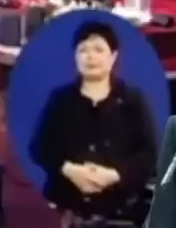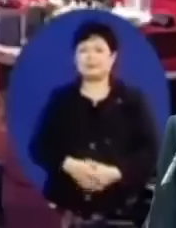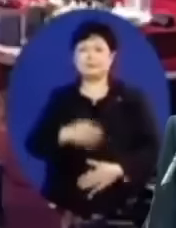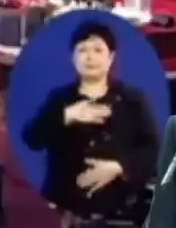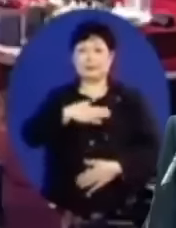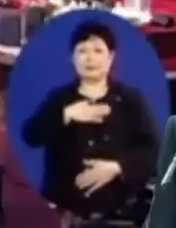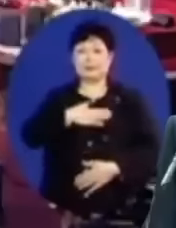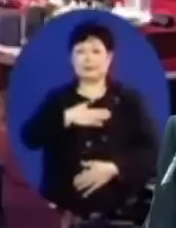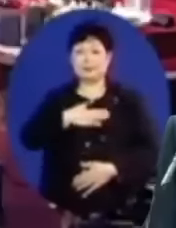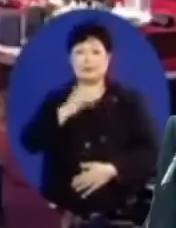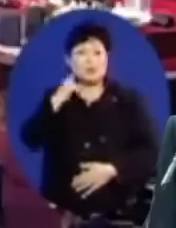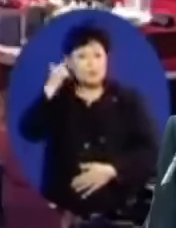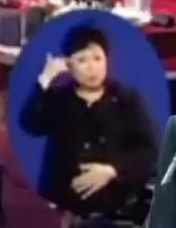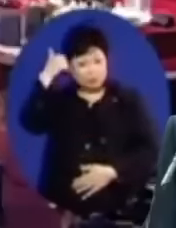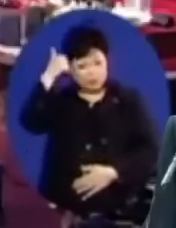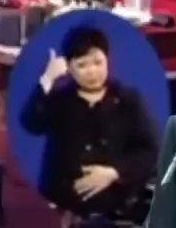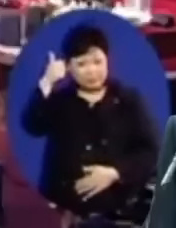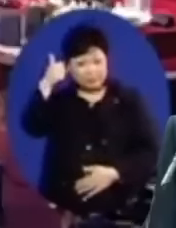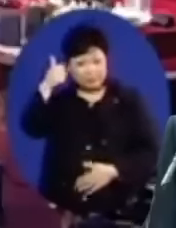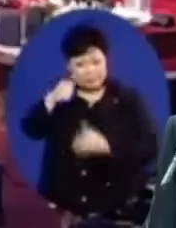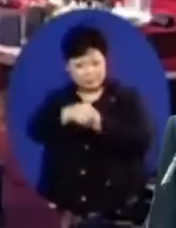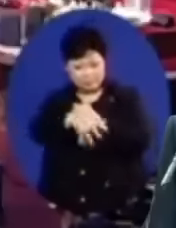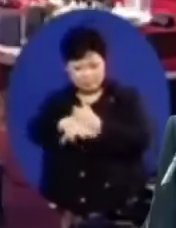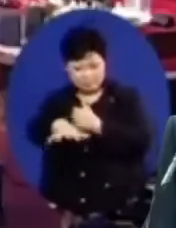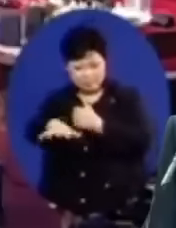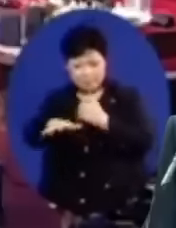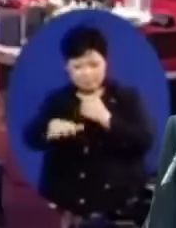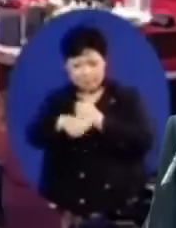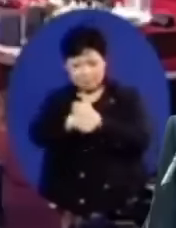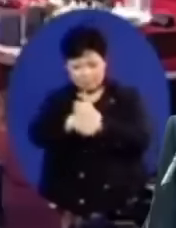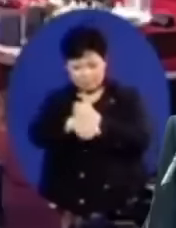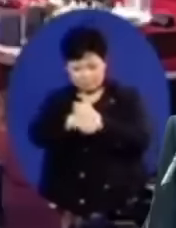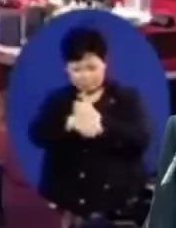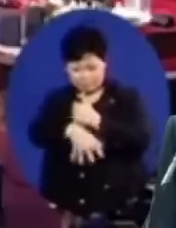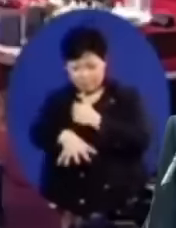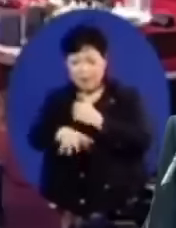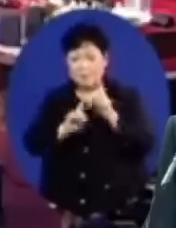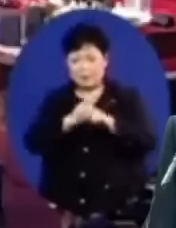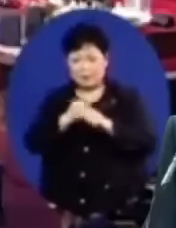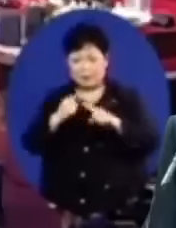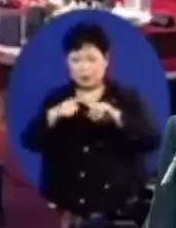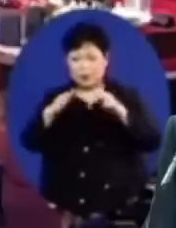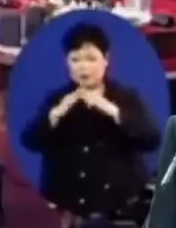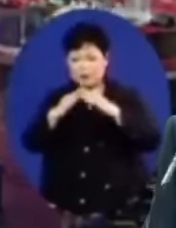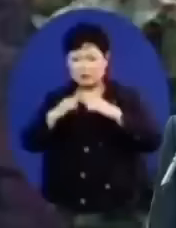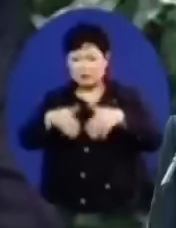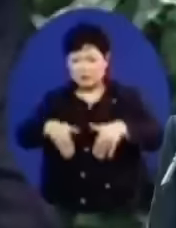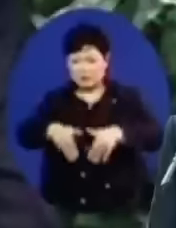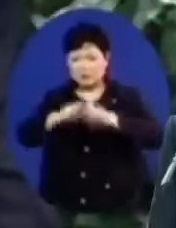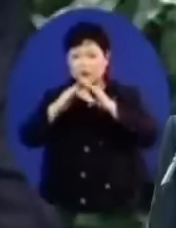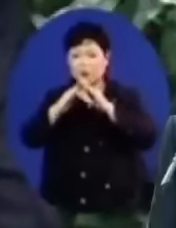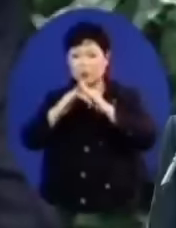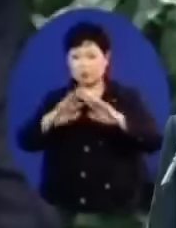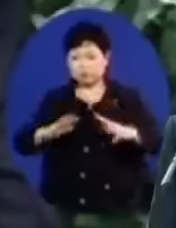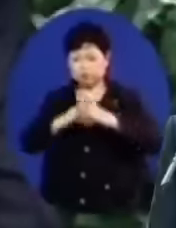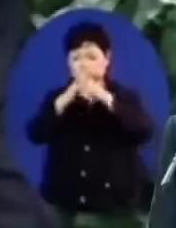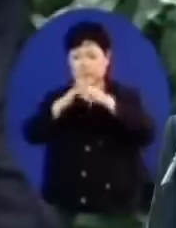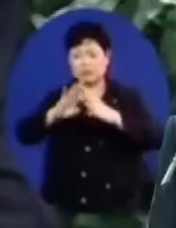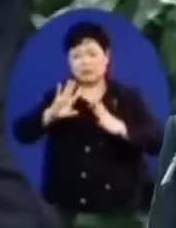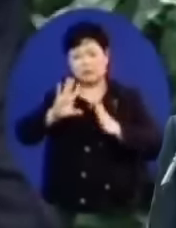나는 목사들에게 늘 말합니다. 교회를 개척하고 지어야 될 텐데